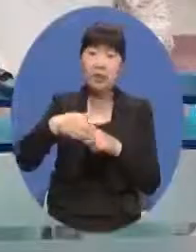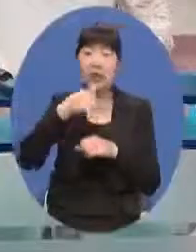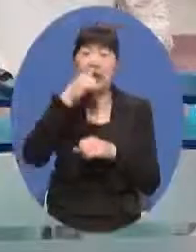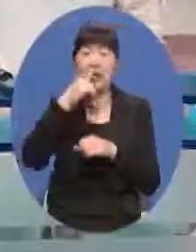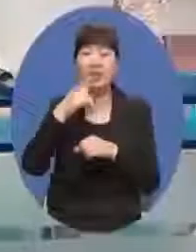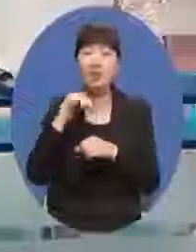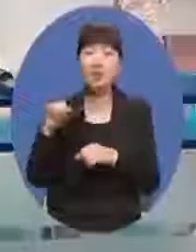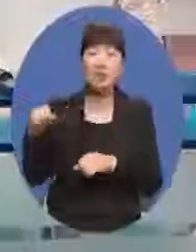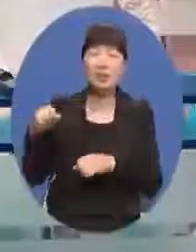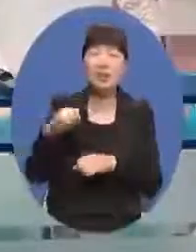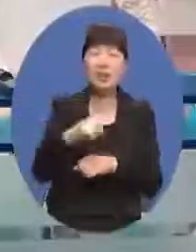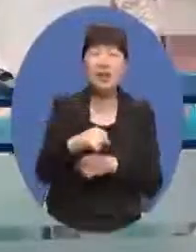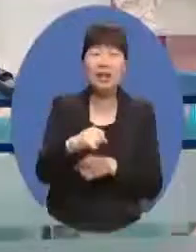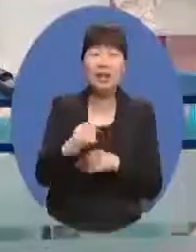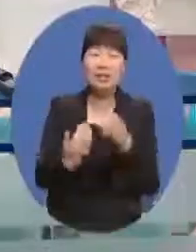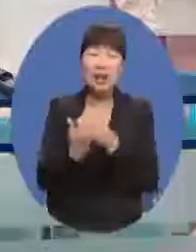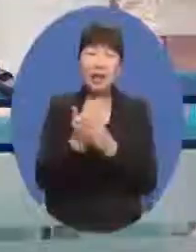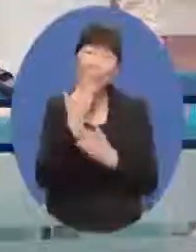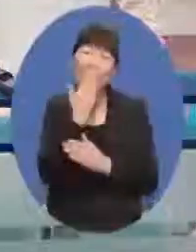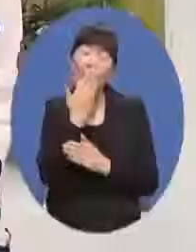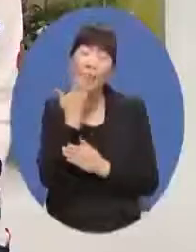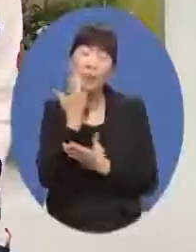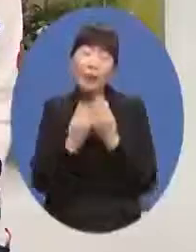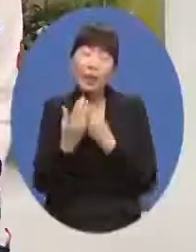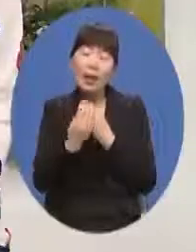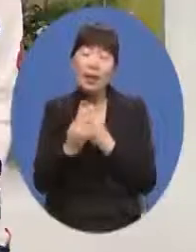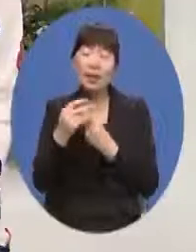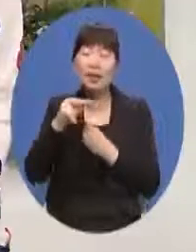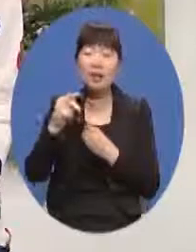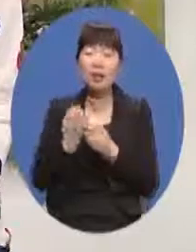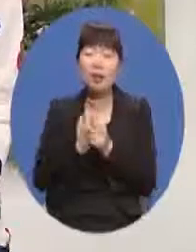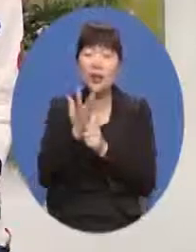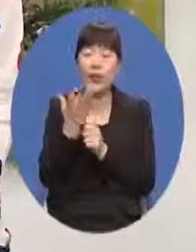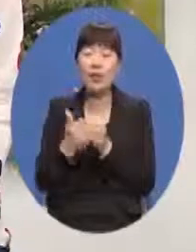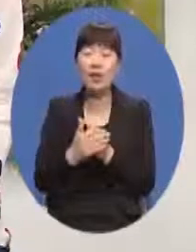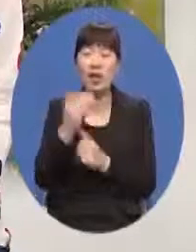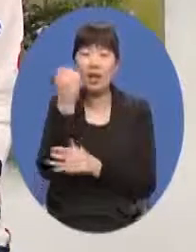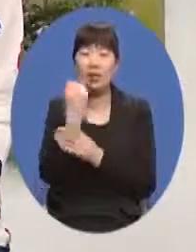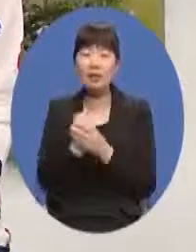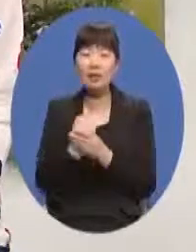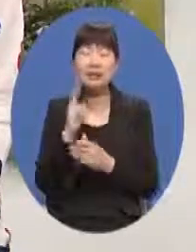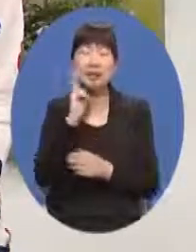이제 세균들이 거기서 나온 당분을 먹고 계속 이제 산을 뿜기 때문에 충치가 더욱더